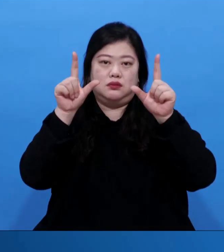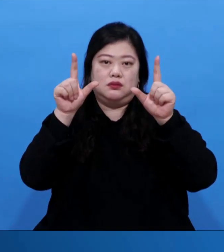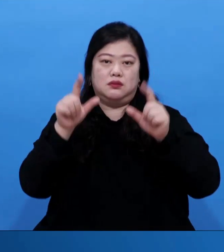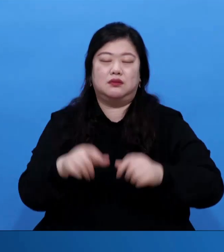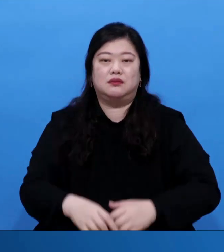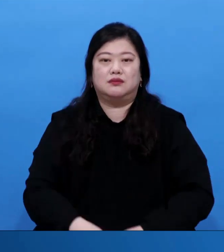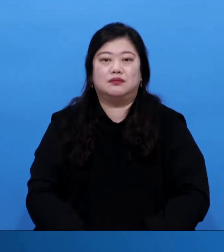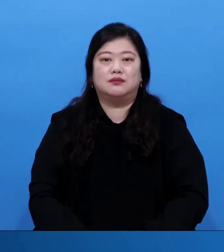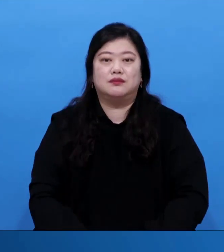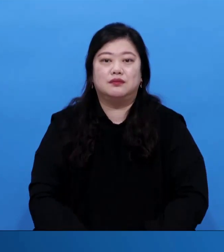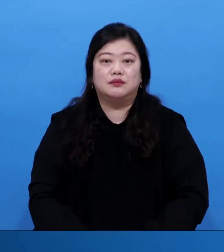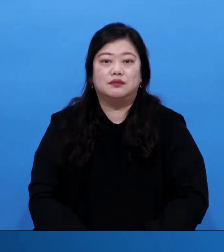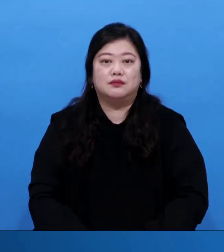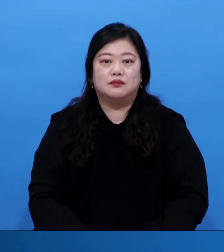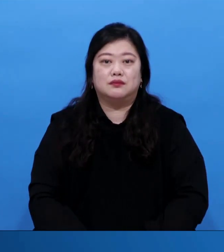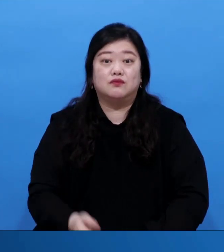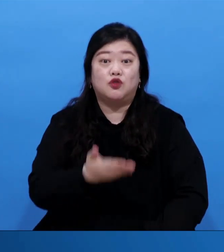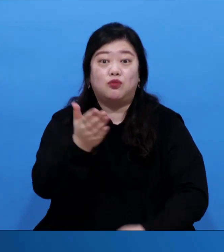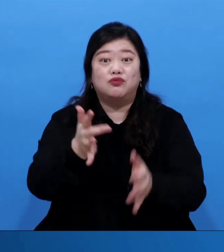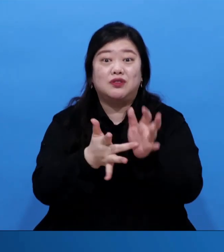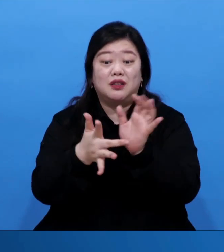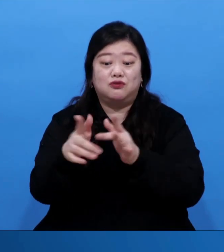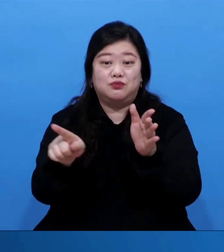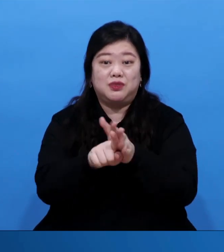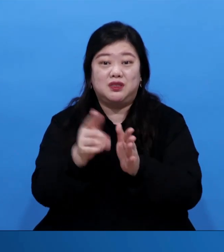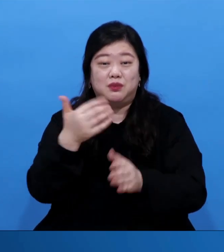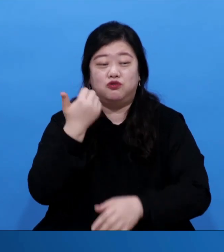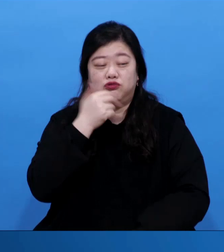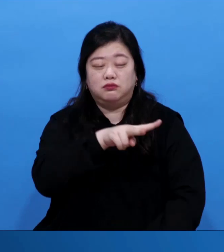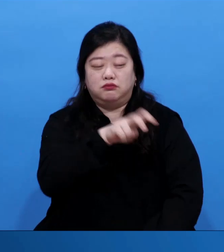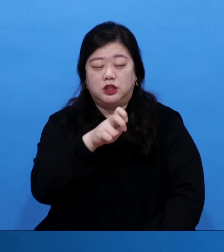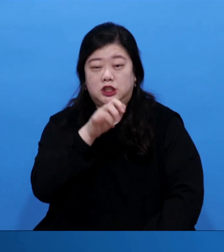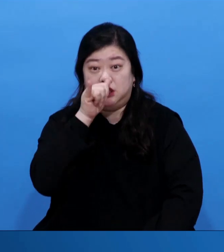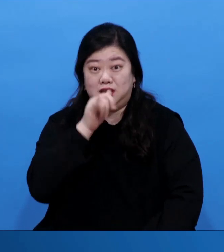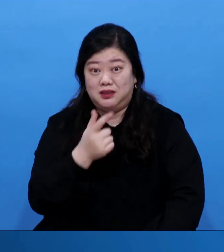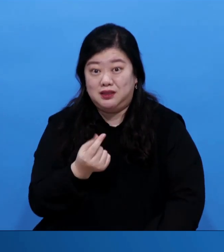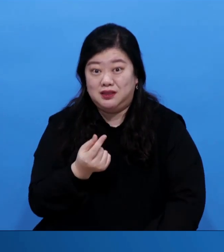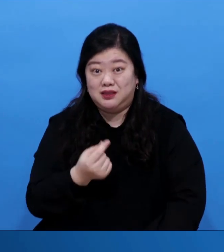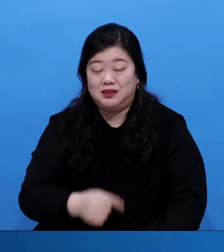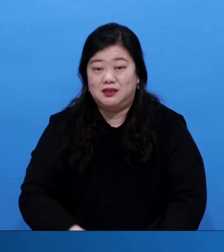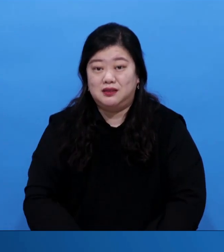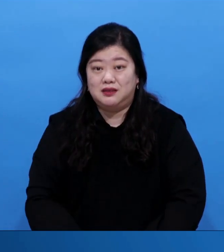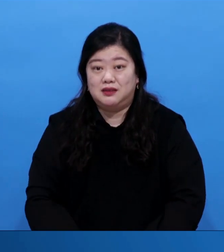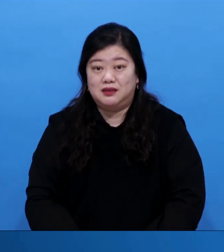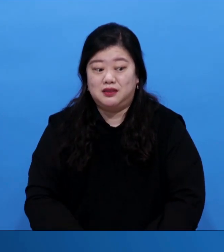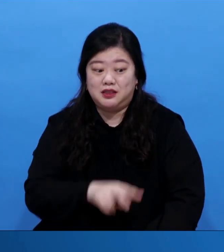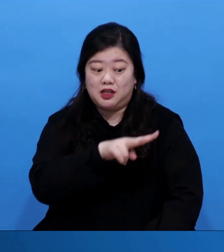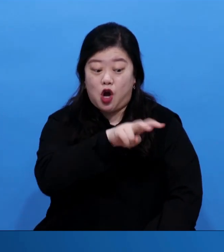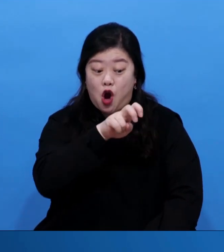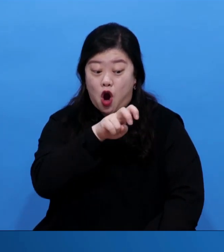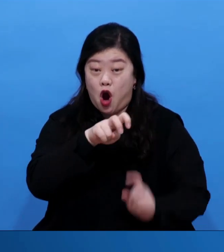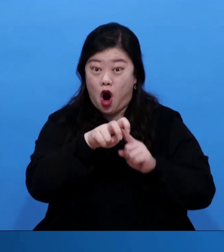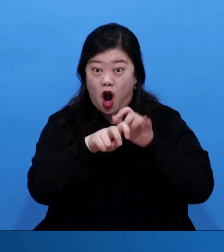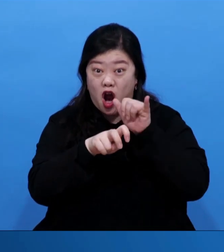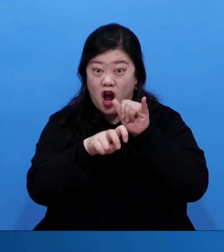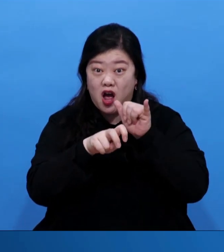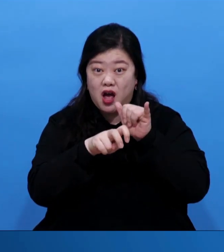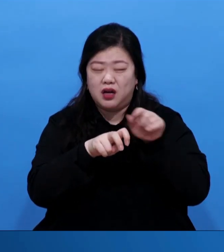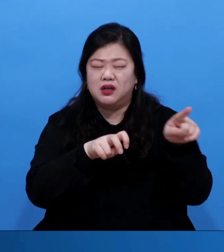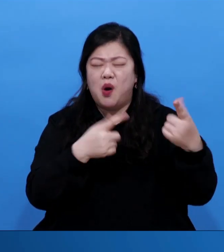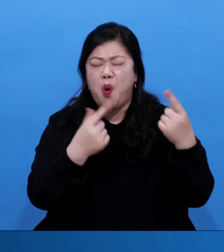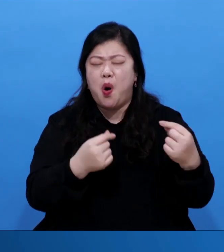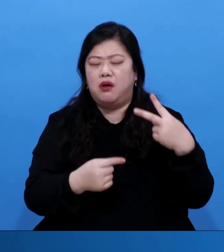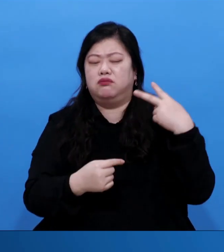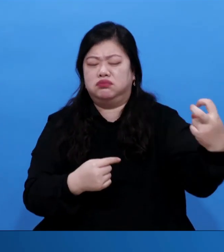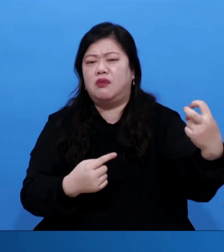여러분 예수 믿어도 용서 안 하잖아요. But even though you believe in Jesus, you don't forgive others. 그러면 여러분도 용서 못 받는 겁니다. That means that you too will not be forgiven. 예수님이